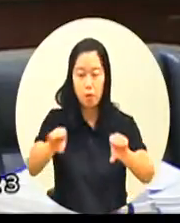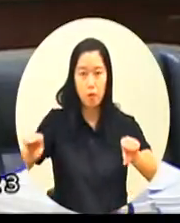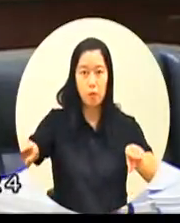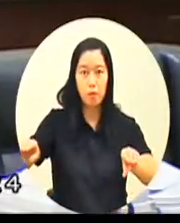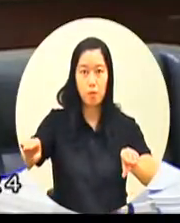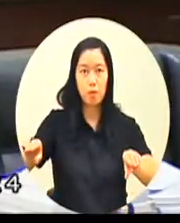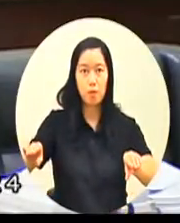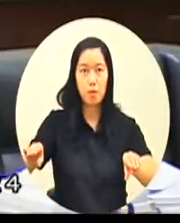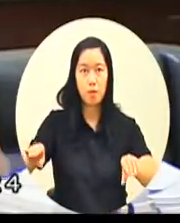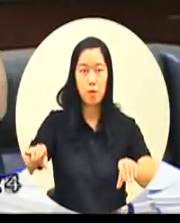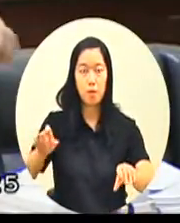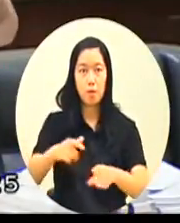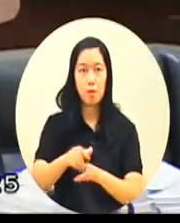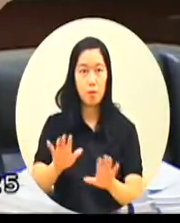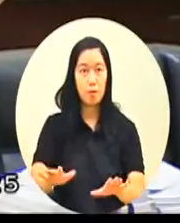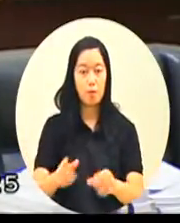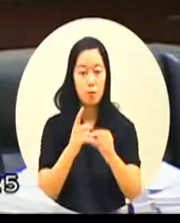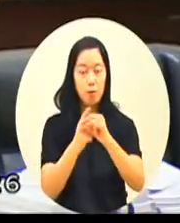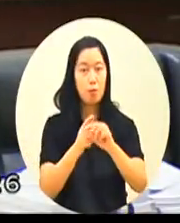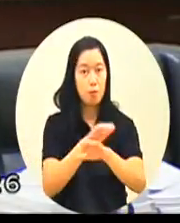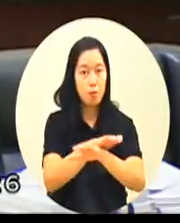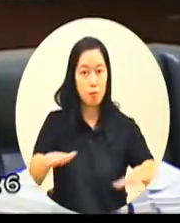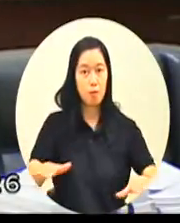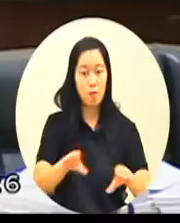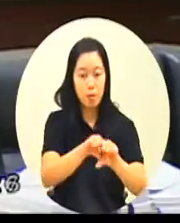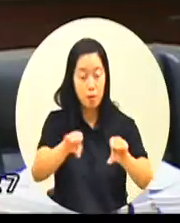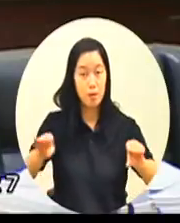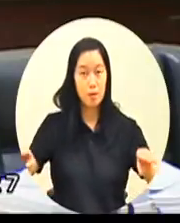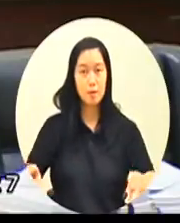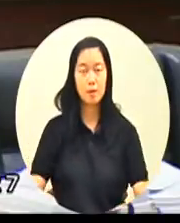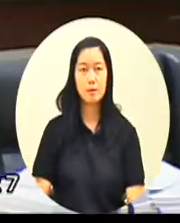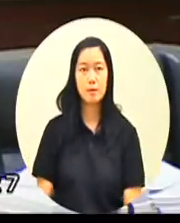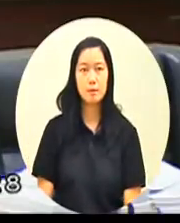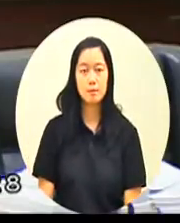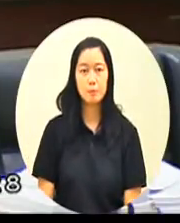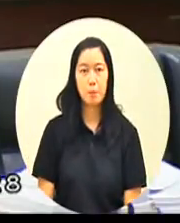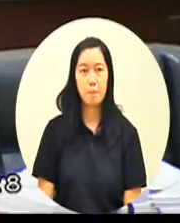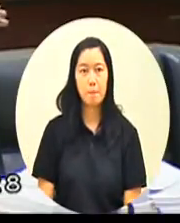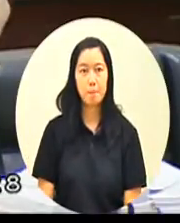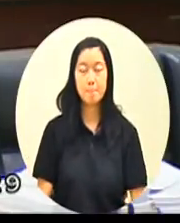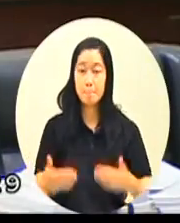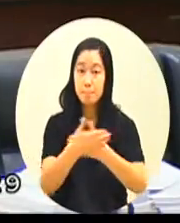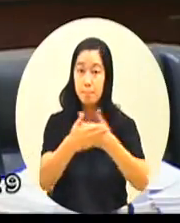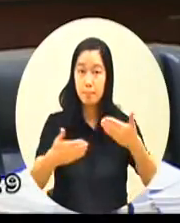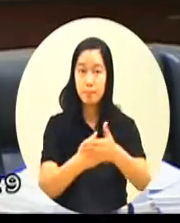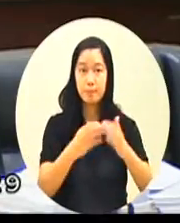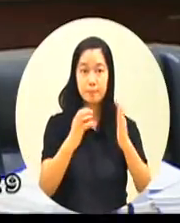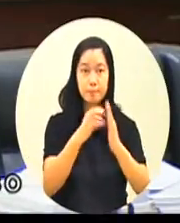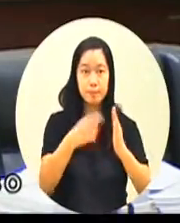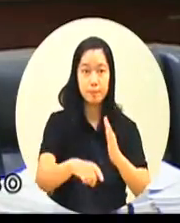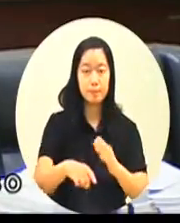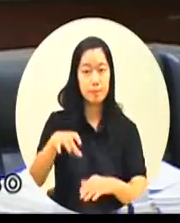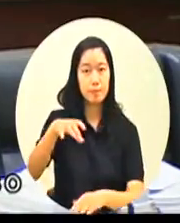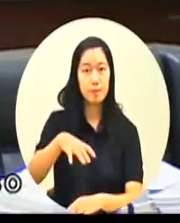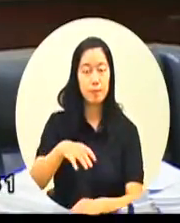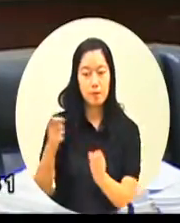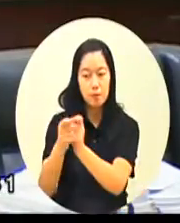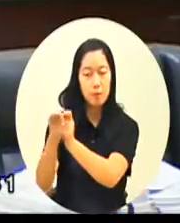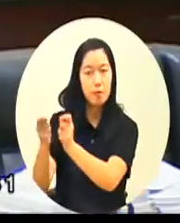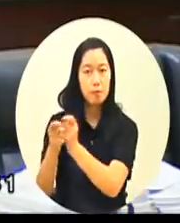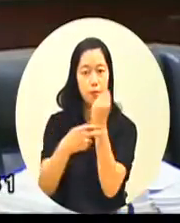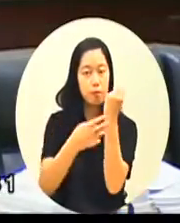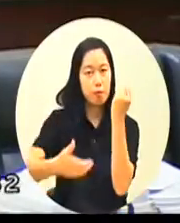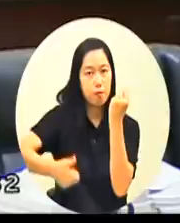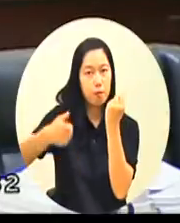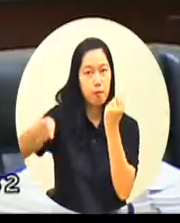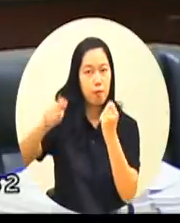D 区，所谓的现在的中安停车场。所以当交通局跟地方的里长做沟通的时候其实相当